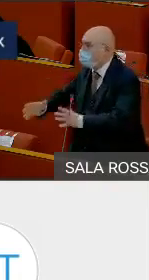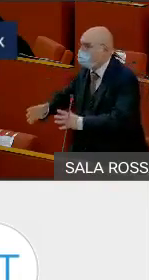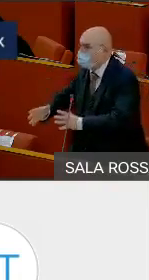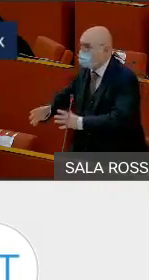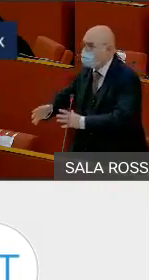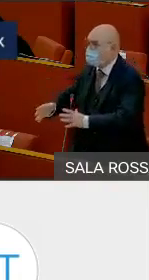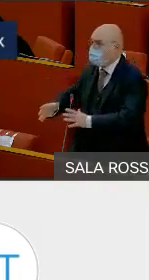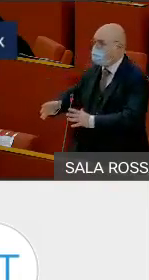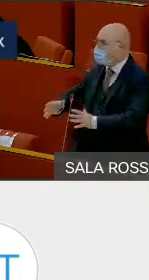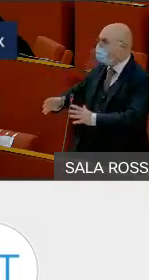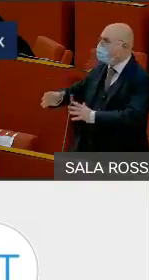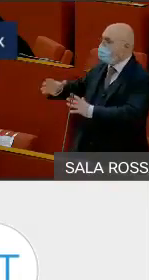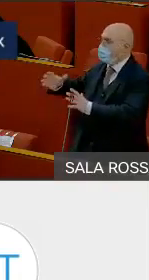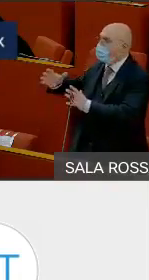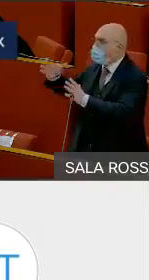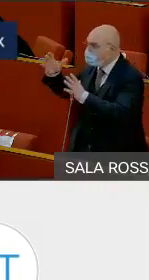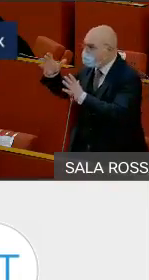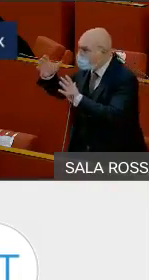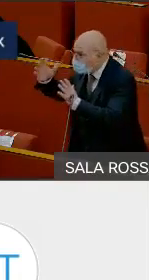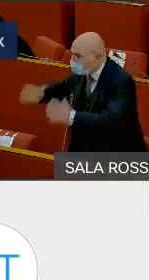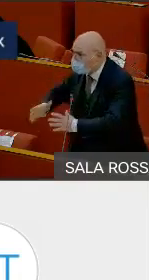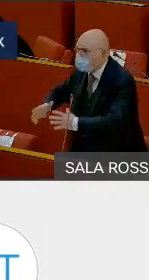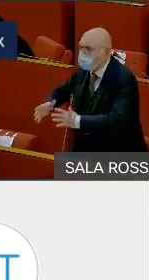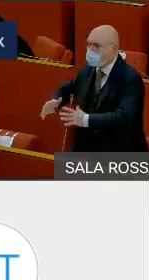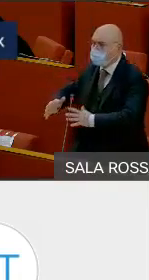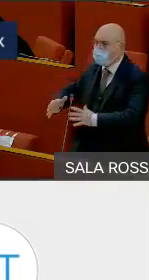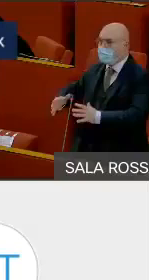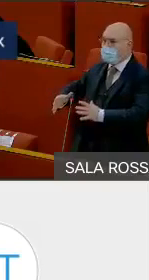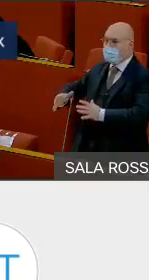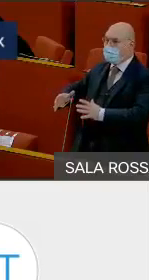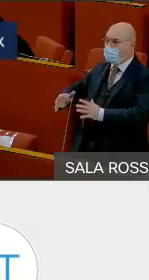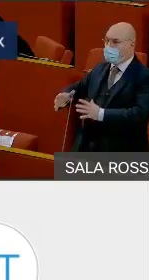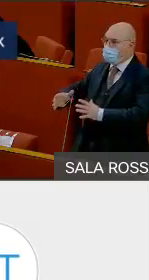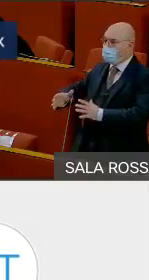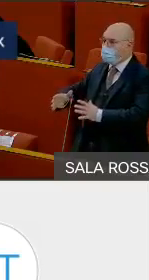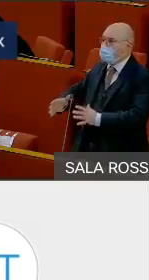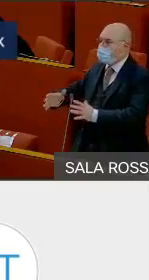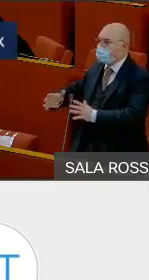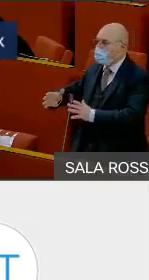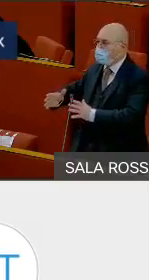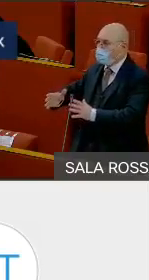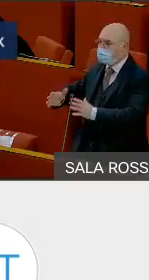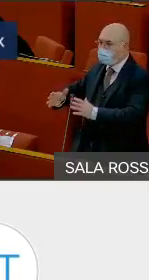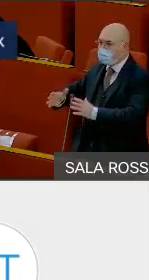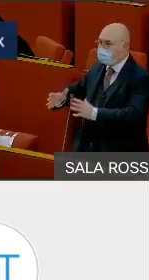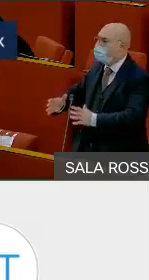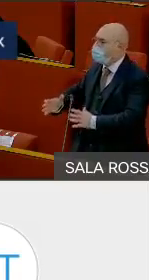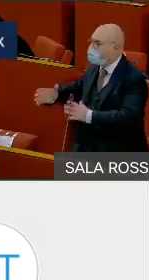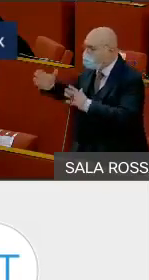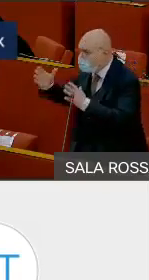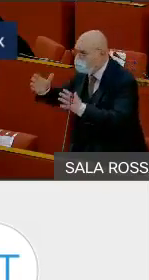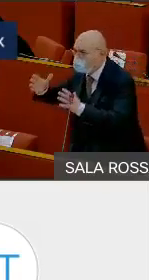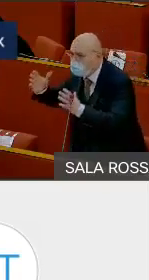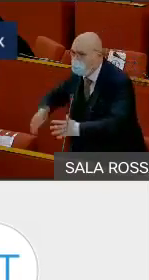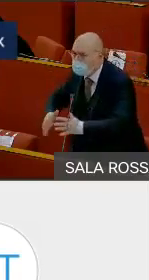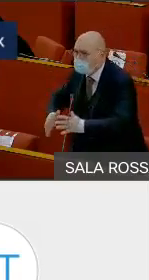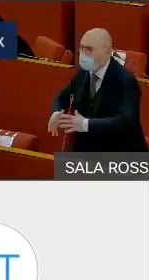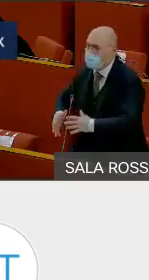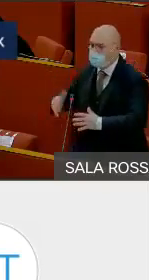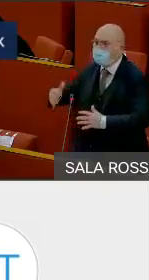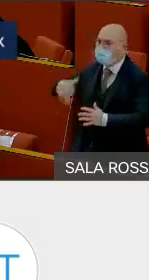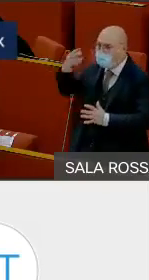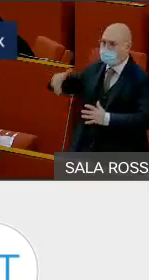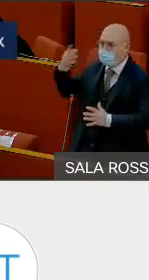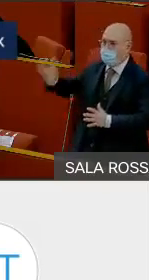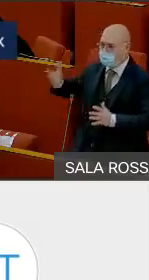del valore delle sue aree perché quella per quella porzione per cui su cui potrà edificare sarà una porzione che avrà un valore molto più